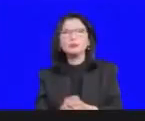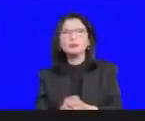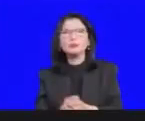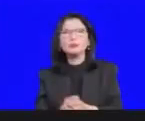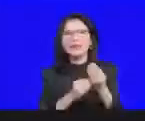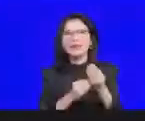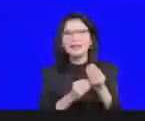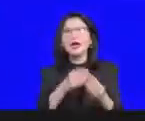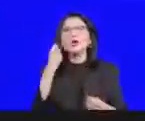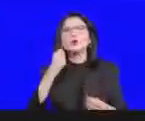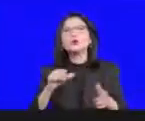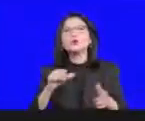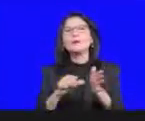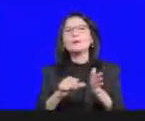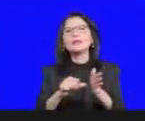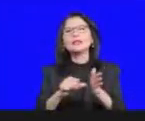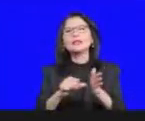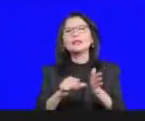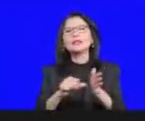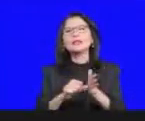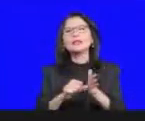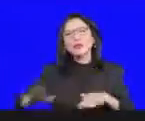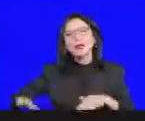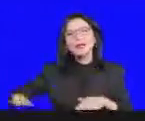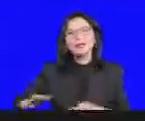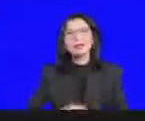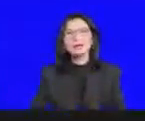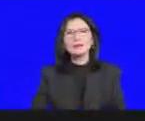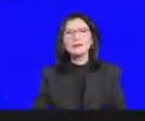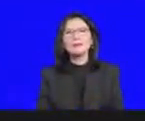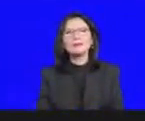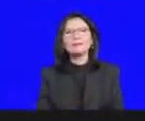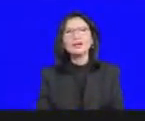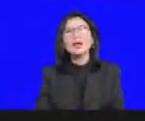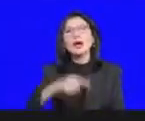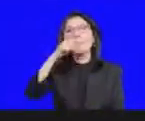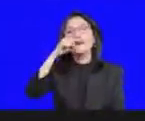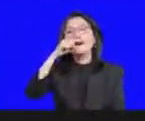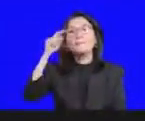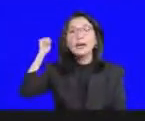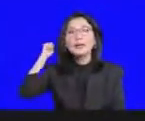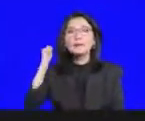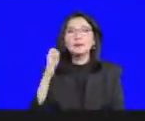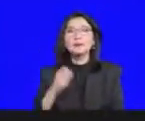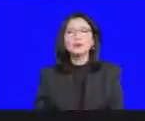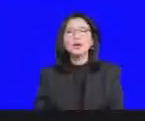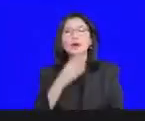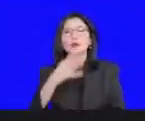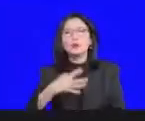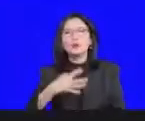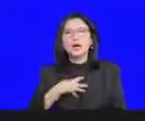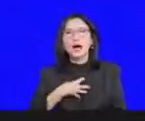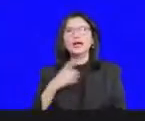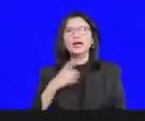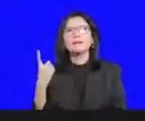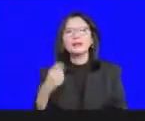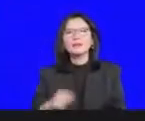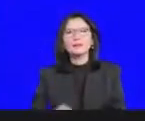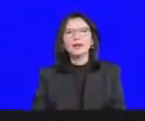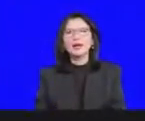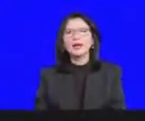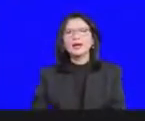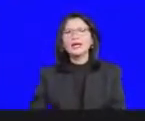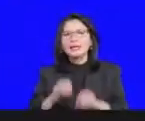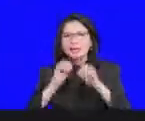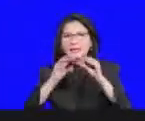berliterasi di kalangan orang tua. Para orang tua diberikan materi tentang yang pertama, pentingnya